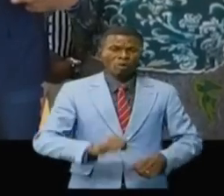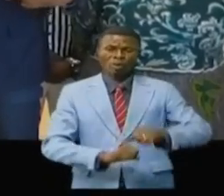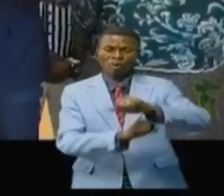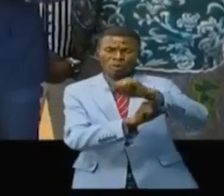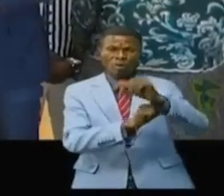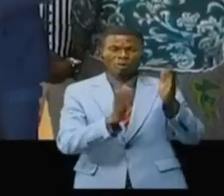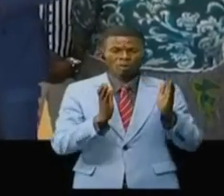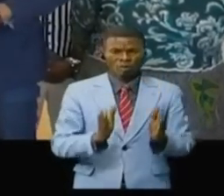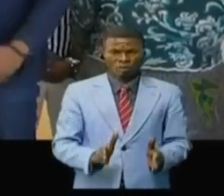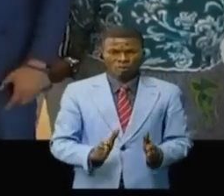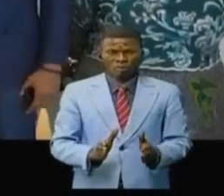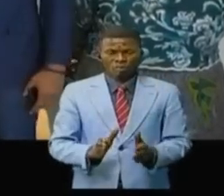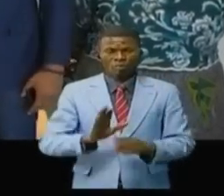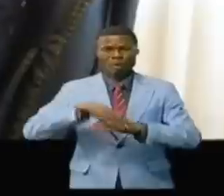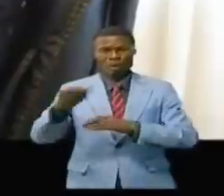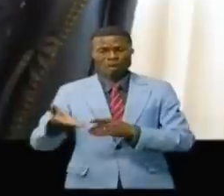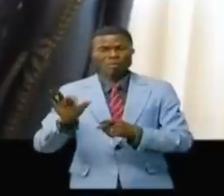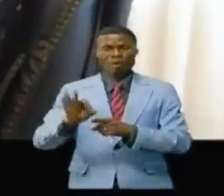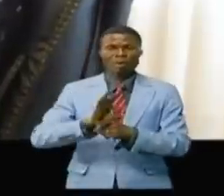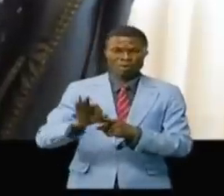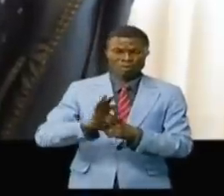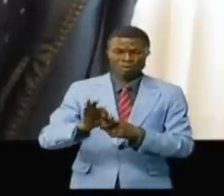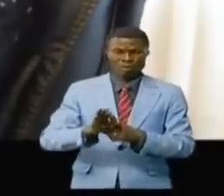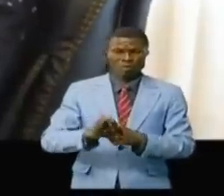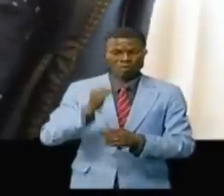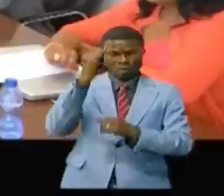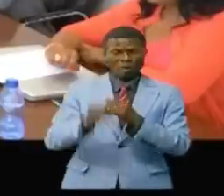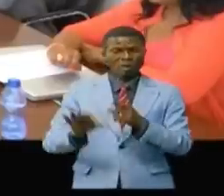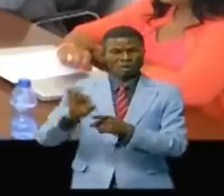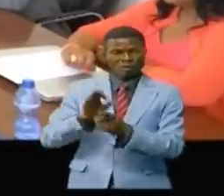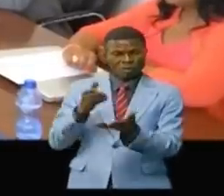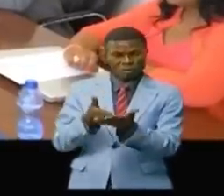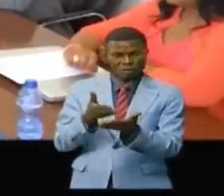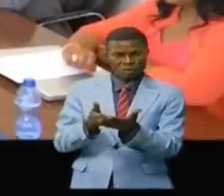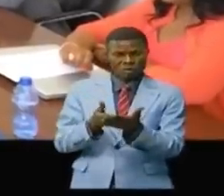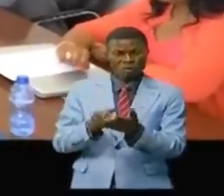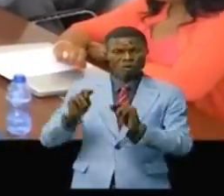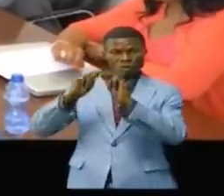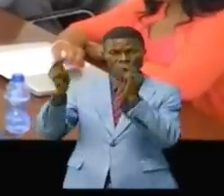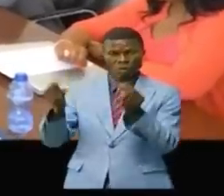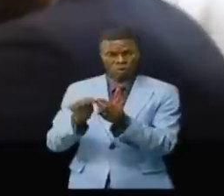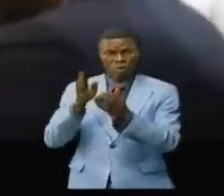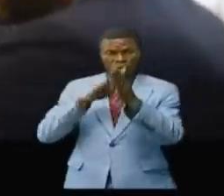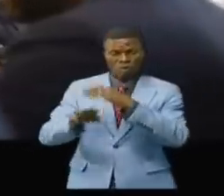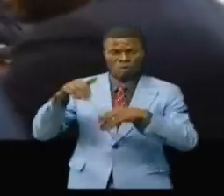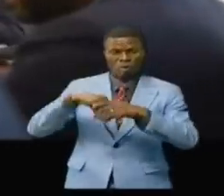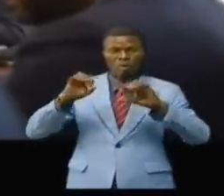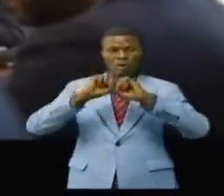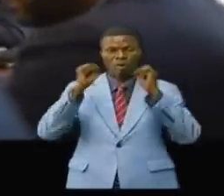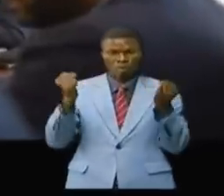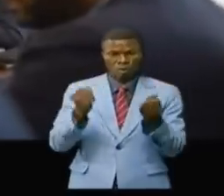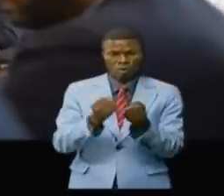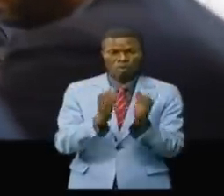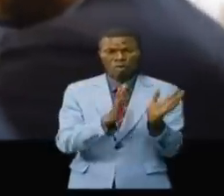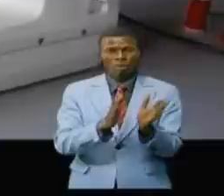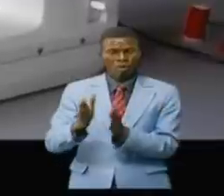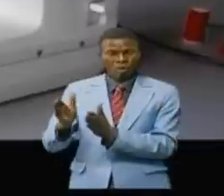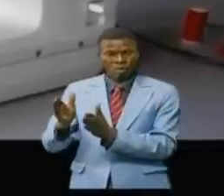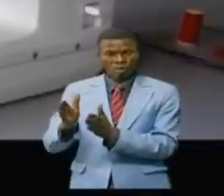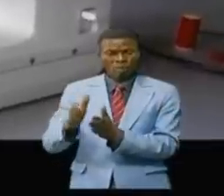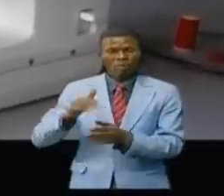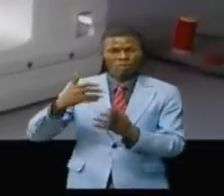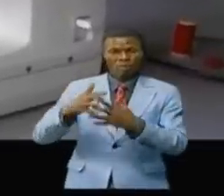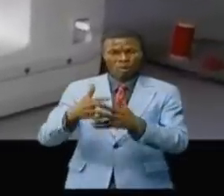d'accompagnement post-formation. Au terme de cette formation, les kits de réinsertion sociale sont prévus. Des